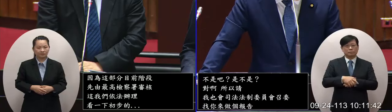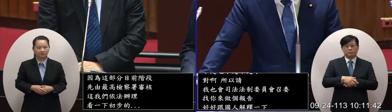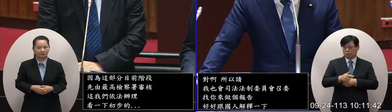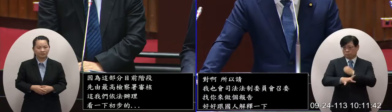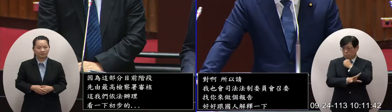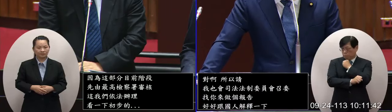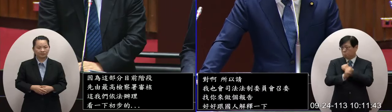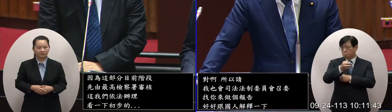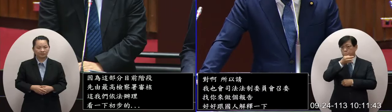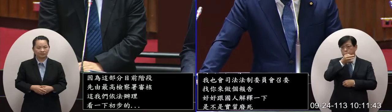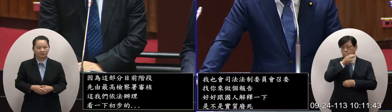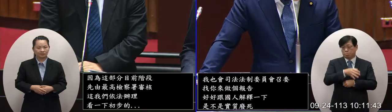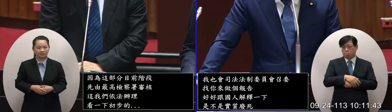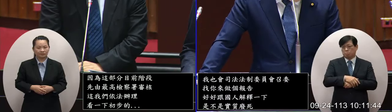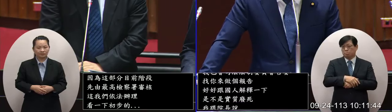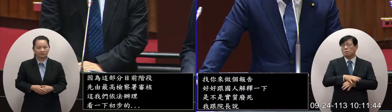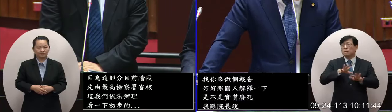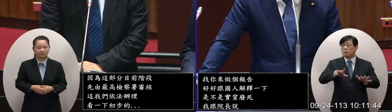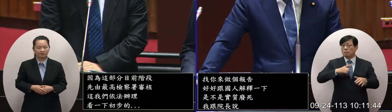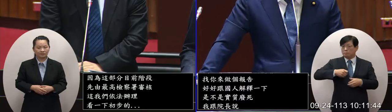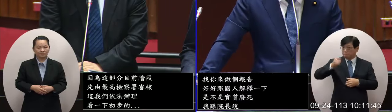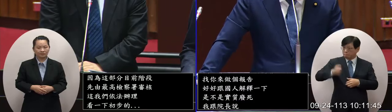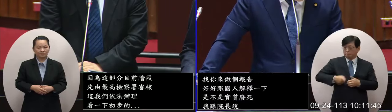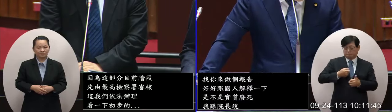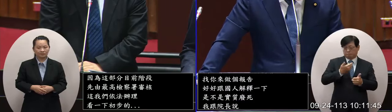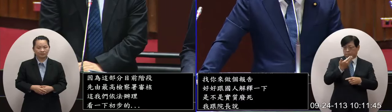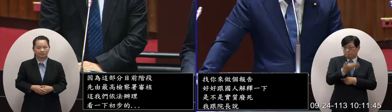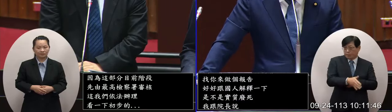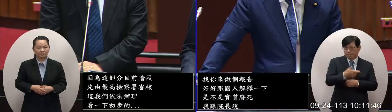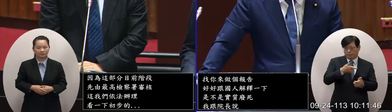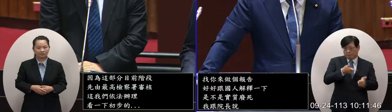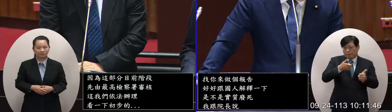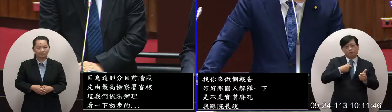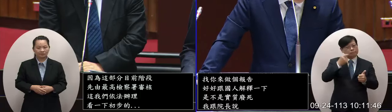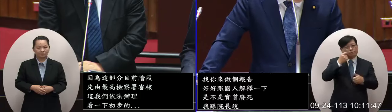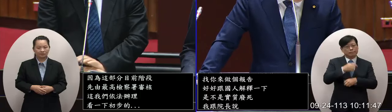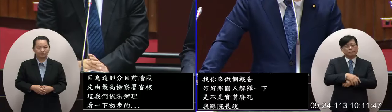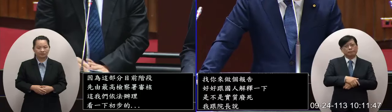本据的啦。现在要判死是不是很难啊？